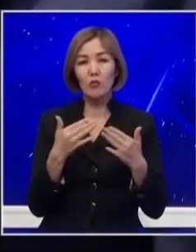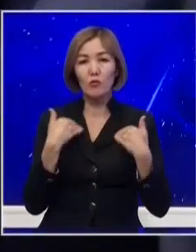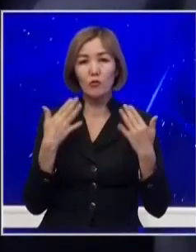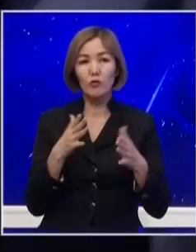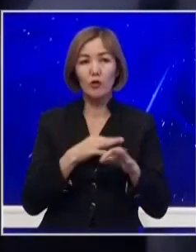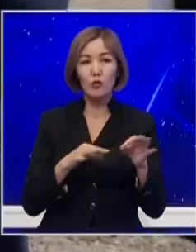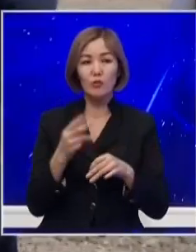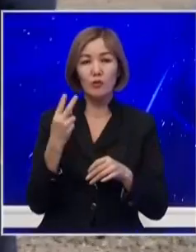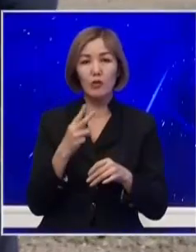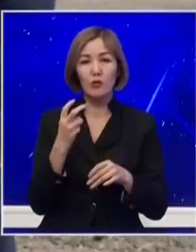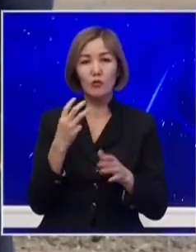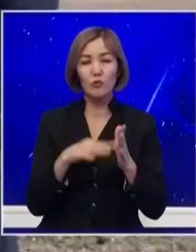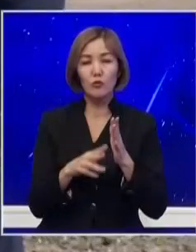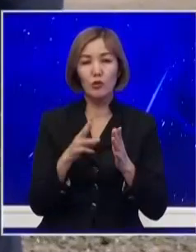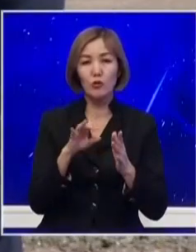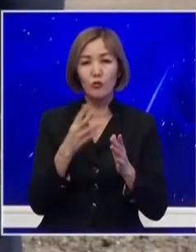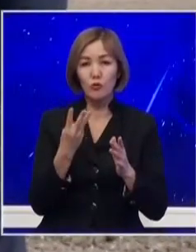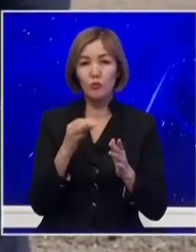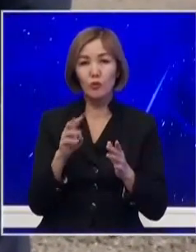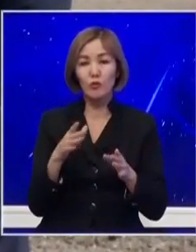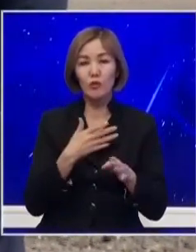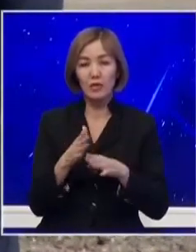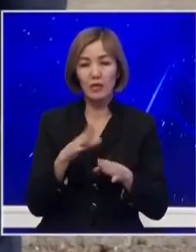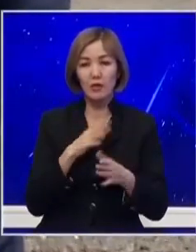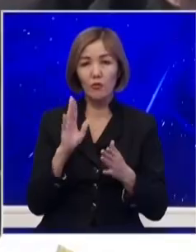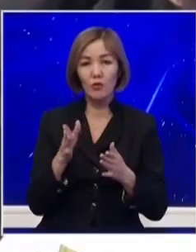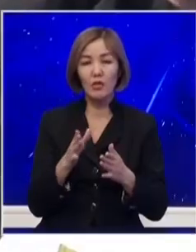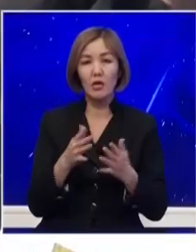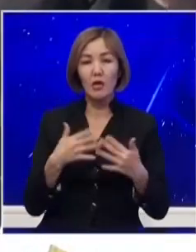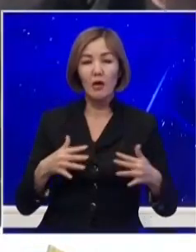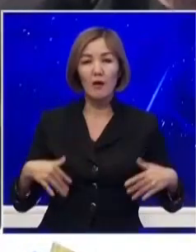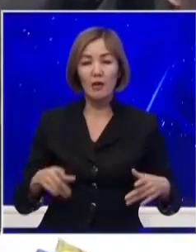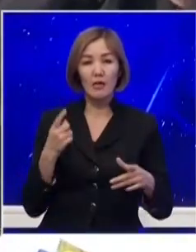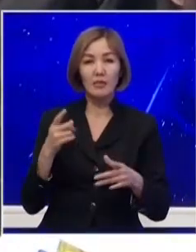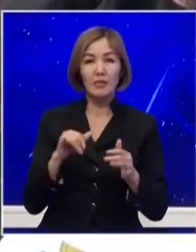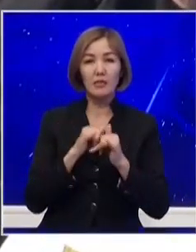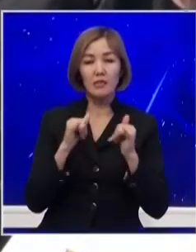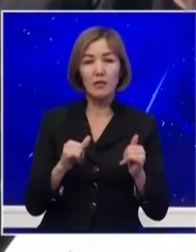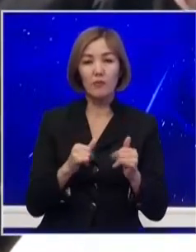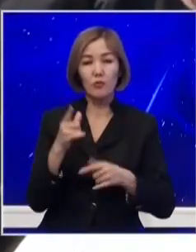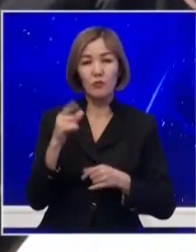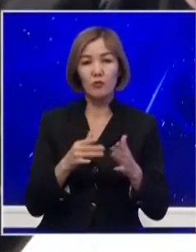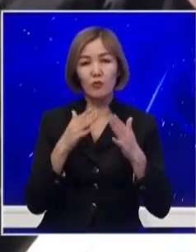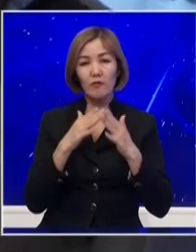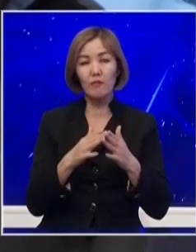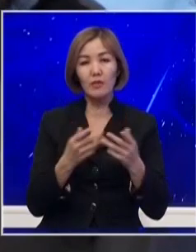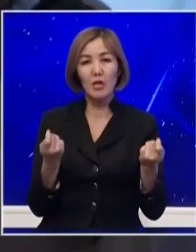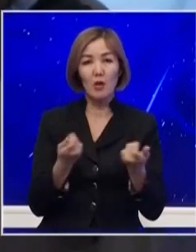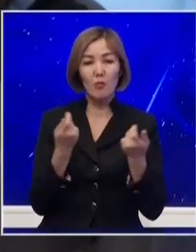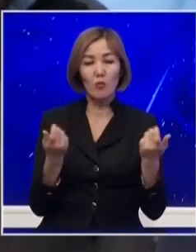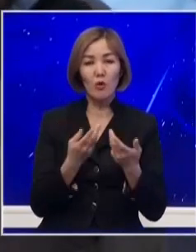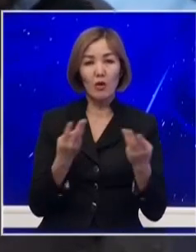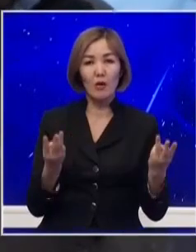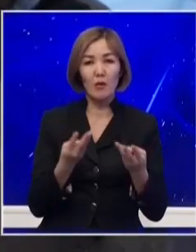жобасы 293 миллион теңгені құрайды. Яғни аймақта мал шаруашылығын дамыту, сүт фермасы, макарон, тұшпара